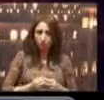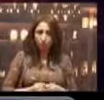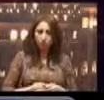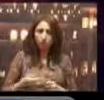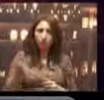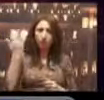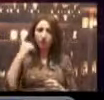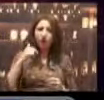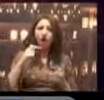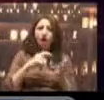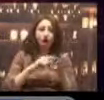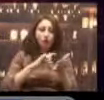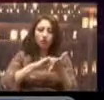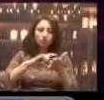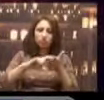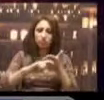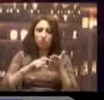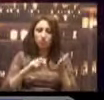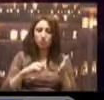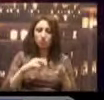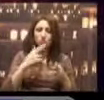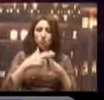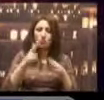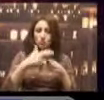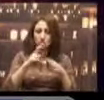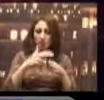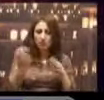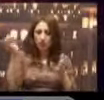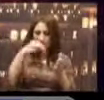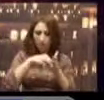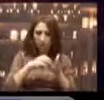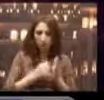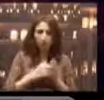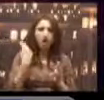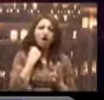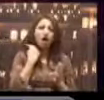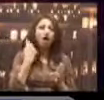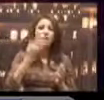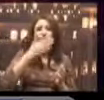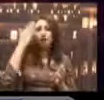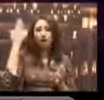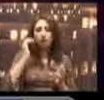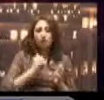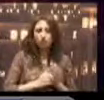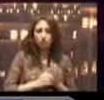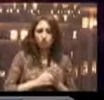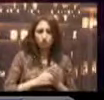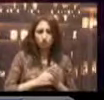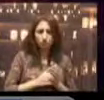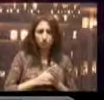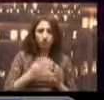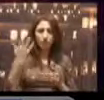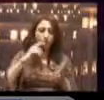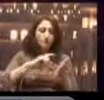قائمه عليها دراميا، بمعنى ان مثلا رقم مجهول الحدوته كلها مش قائمه عليها، قائمه على